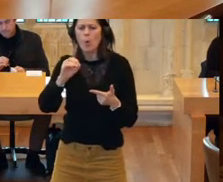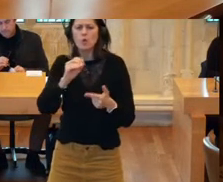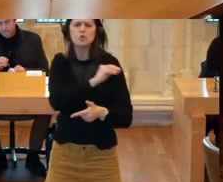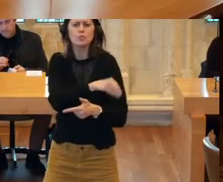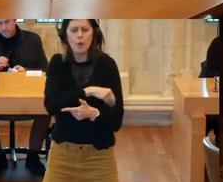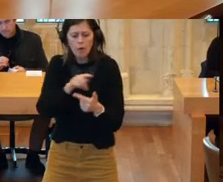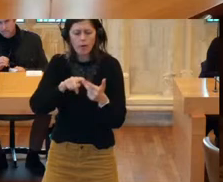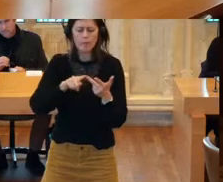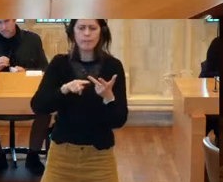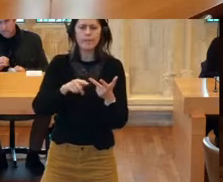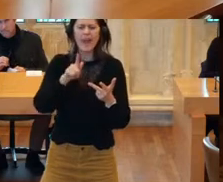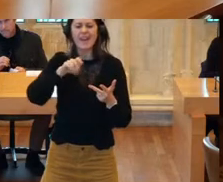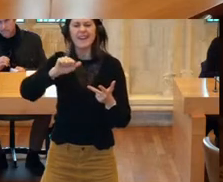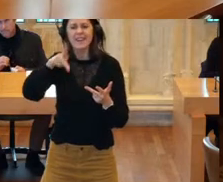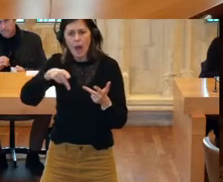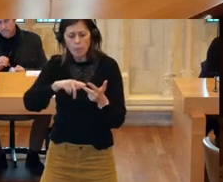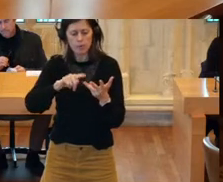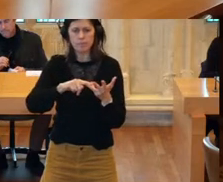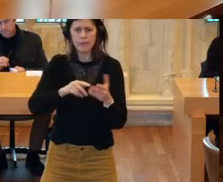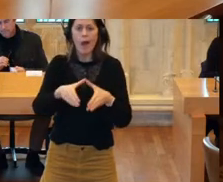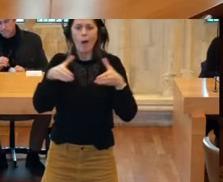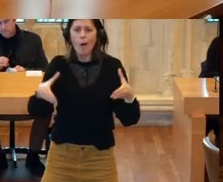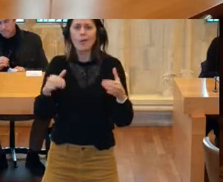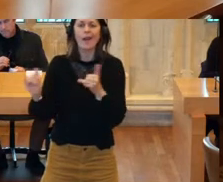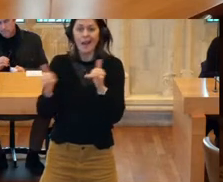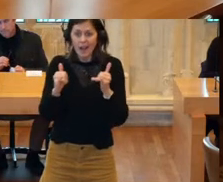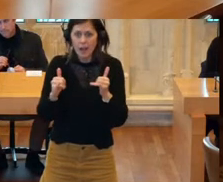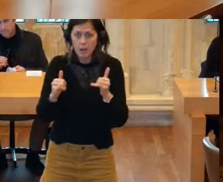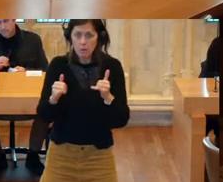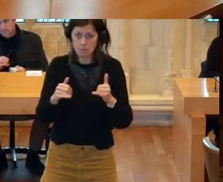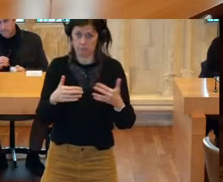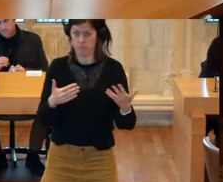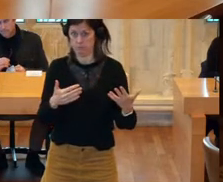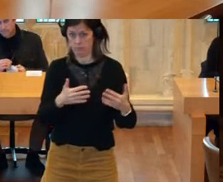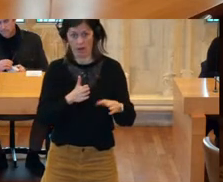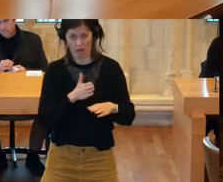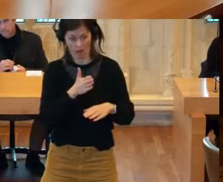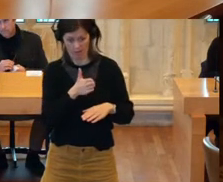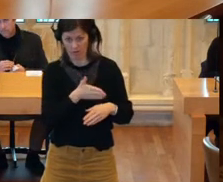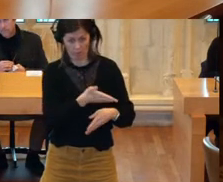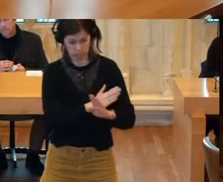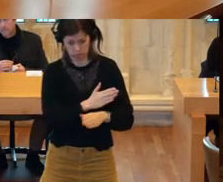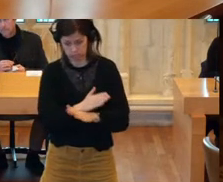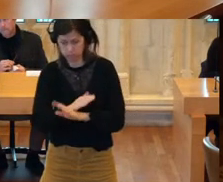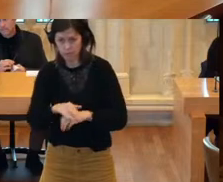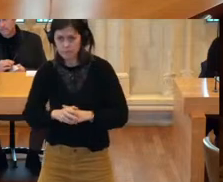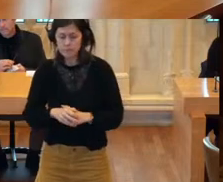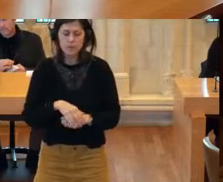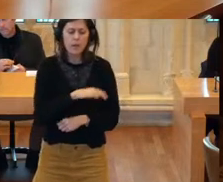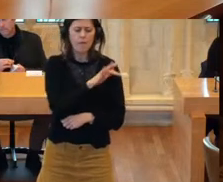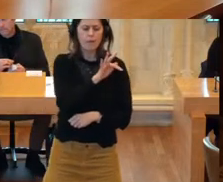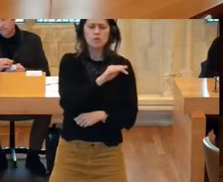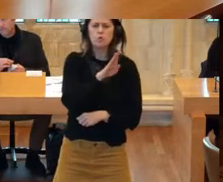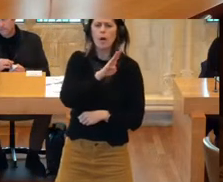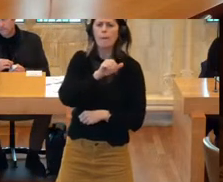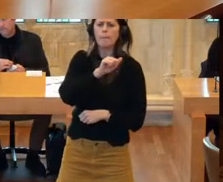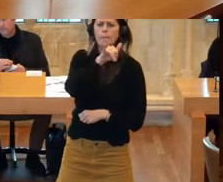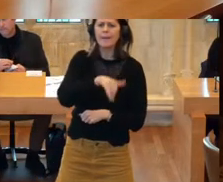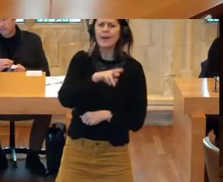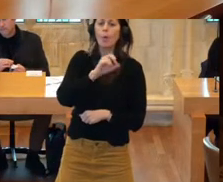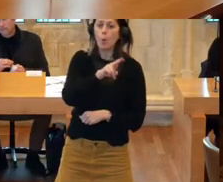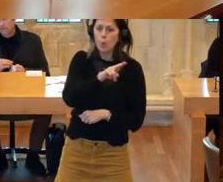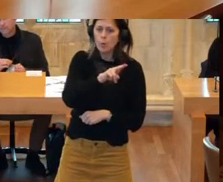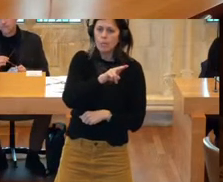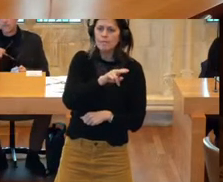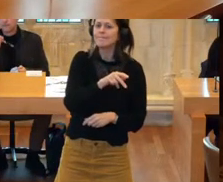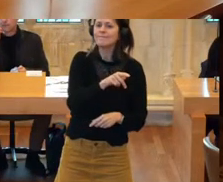Récré. François Bayrou, qui était lui-même aussi concerné par le magasin de Pau, a